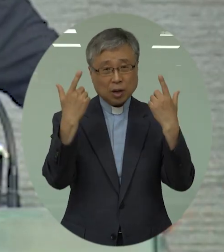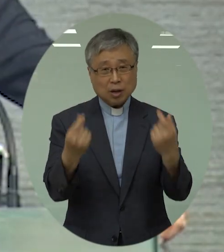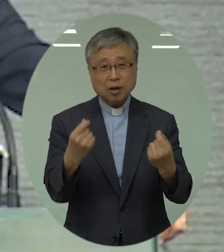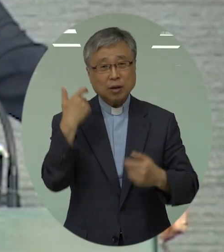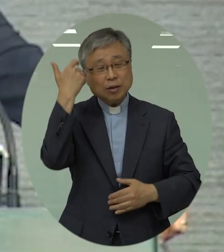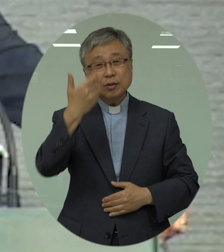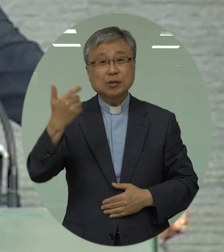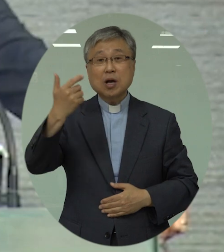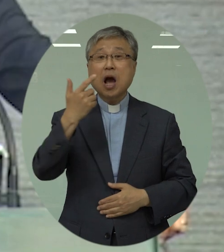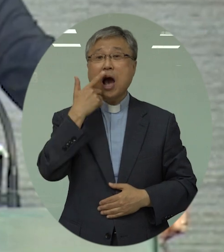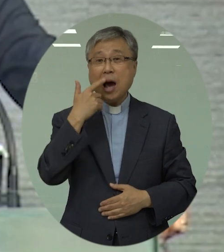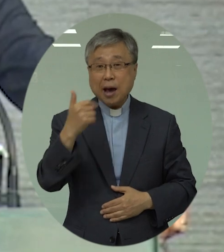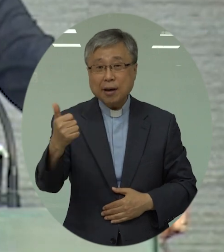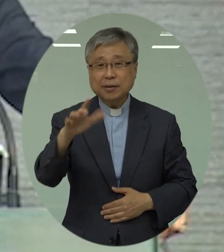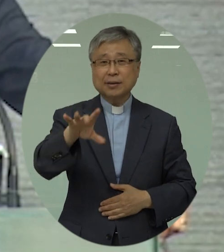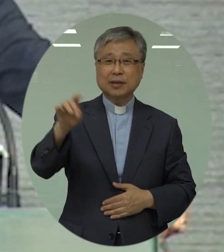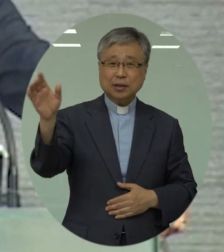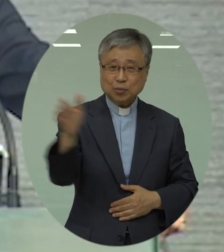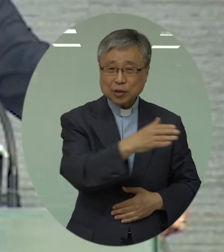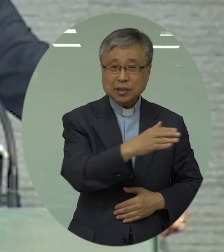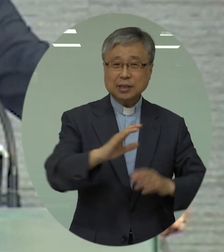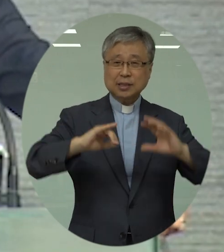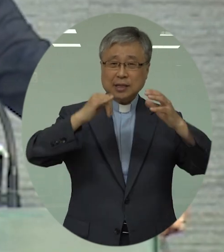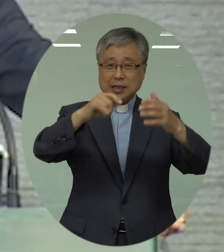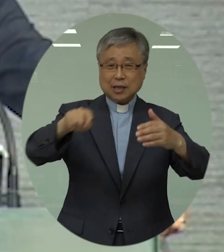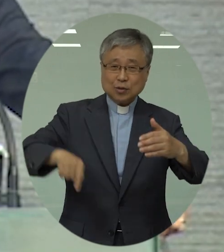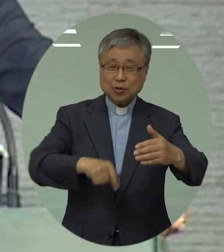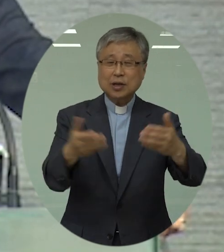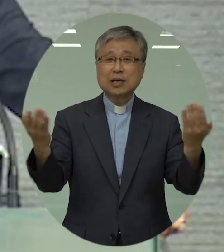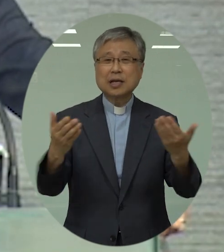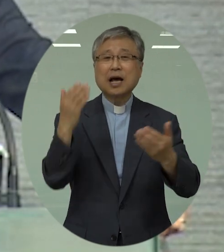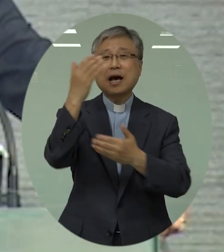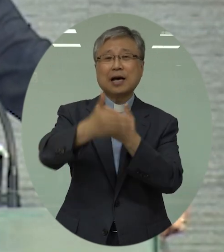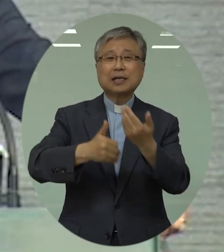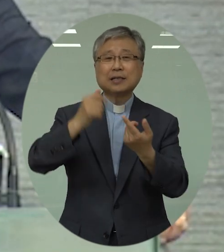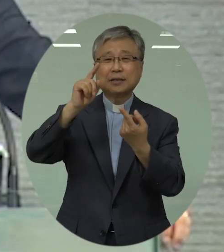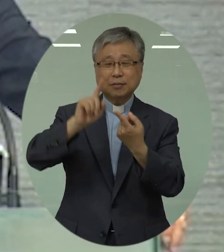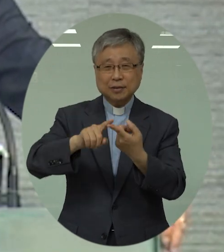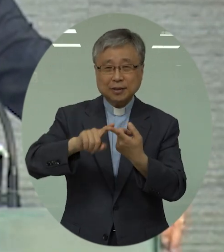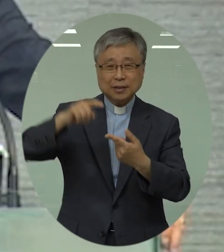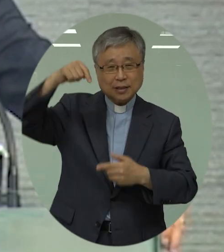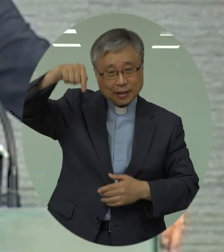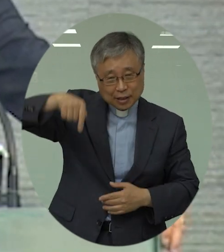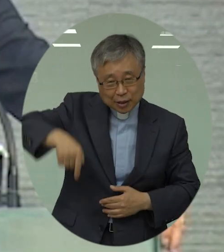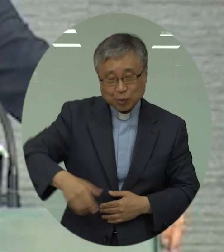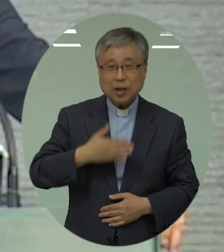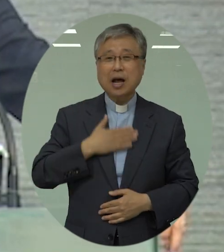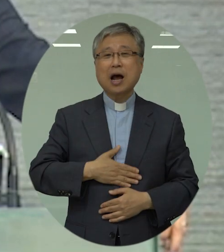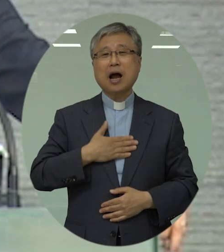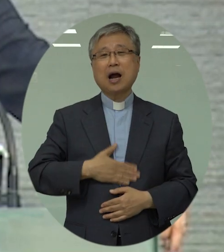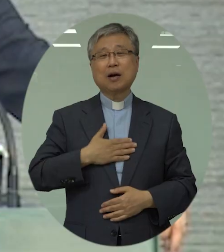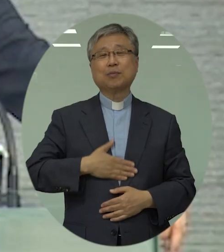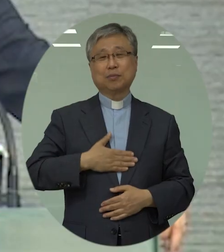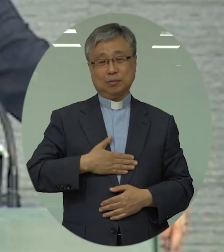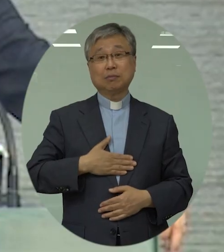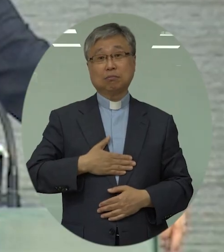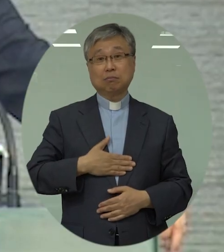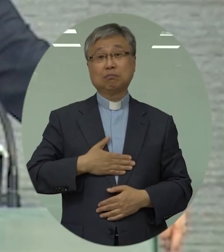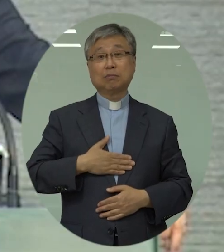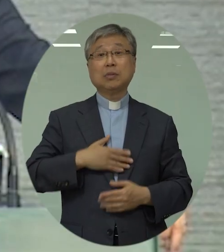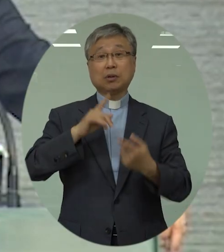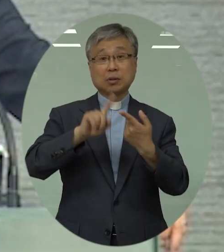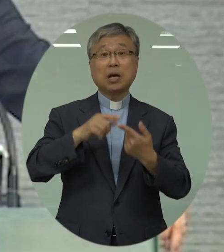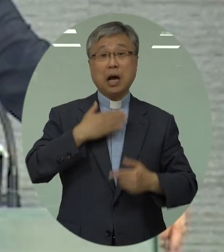마찬가지로 영적 아비는 태초부터 이 세상 안에 일하시는 하나님에 대한 깊은 알을 알게 된